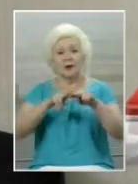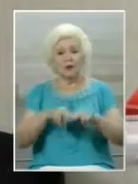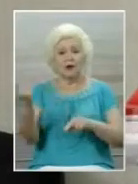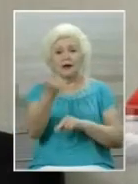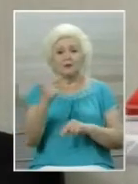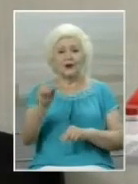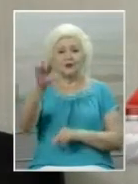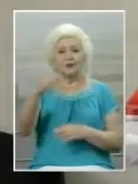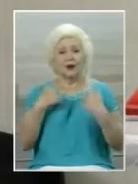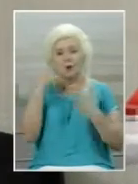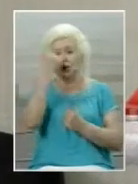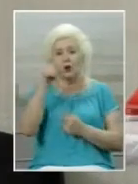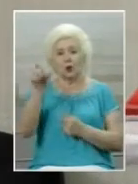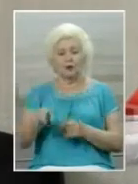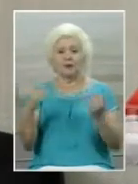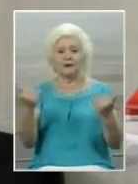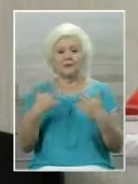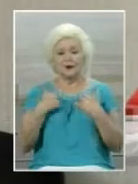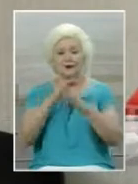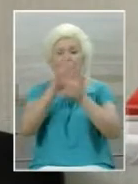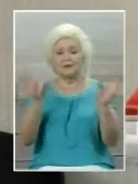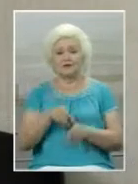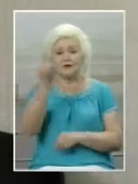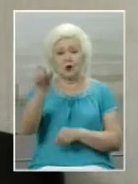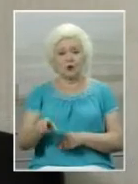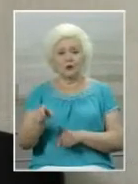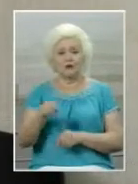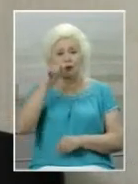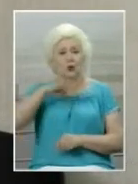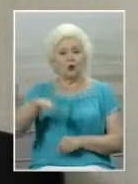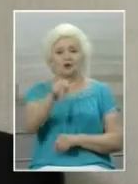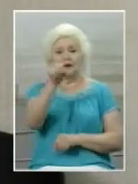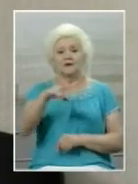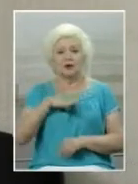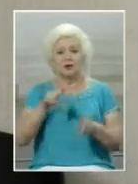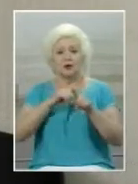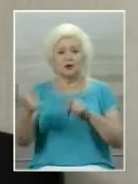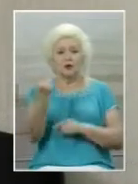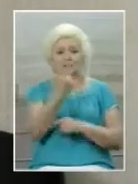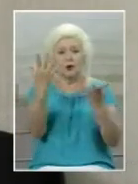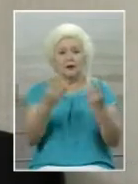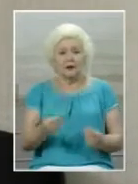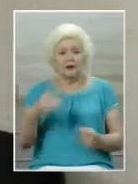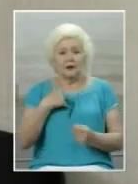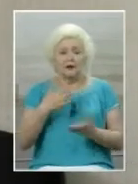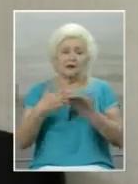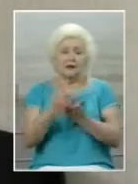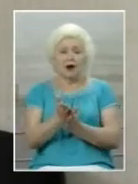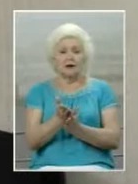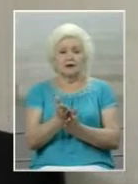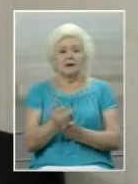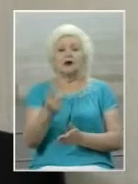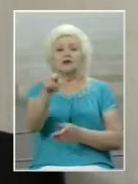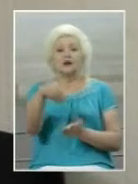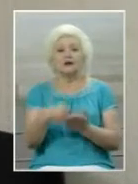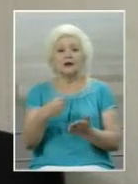перше посвідчення моєї особи. Тепер я офіційний громадян України. Все було дуже швидко, за один день і якісно. А скільки